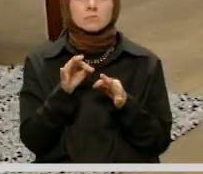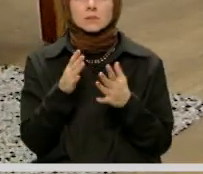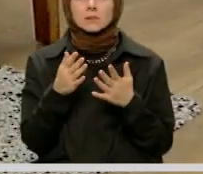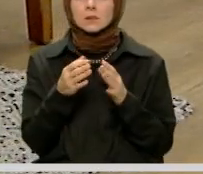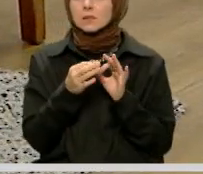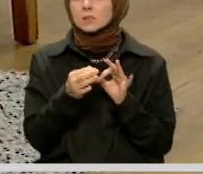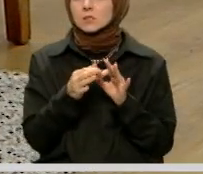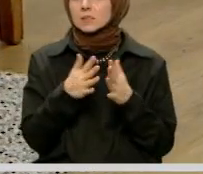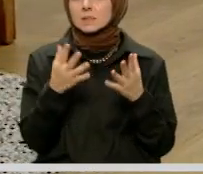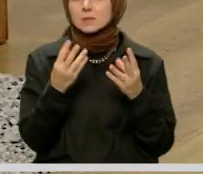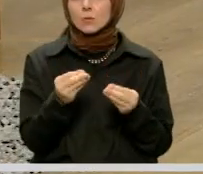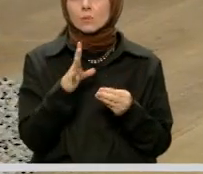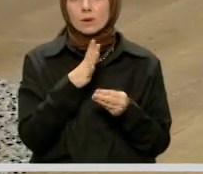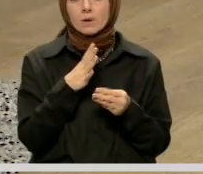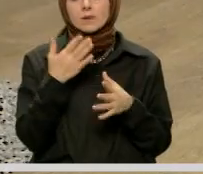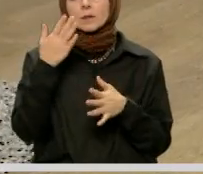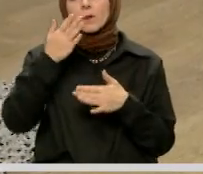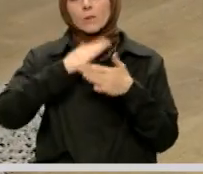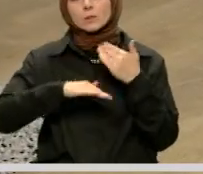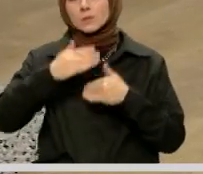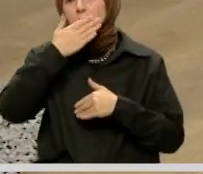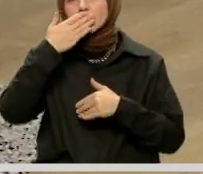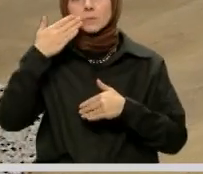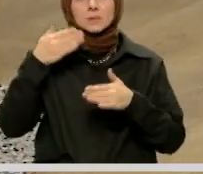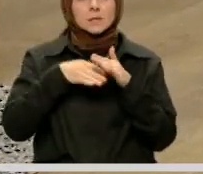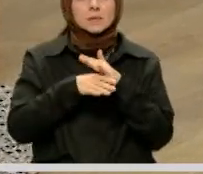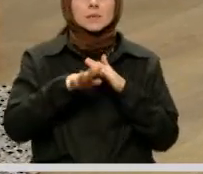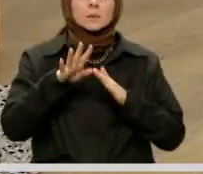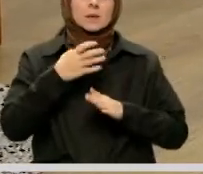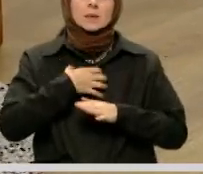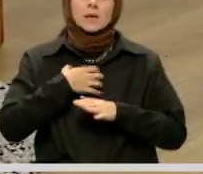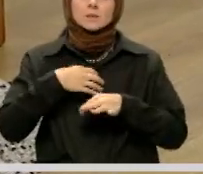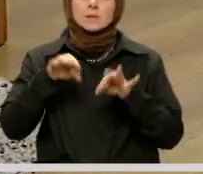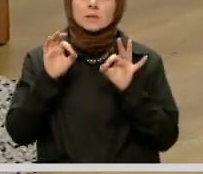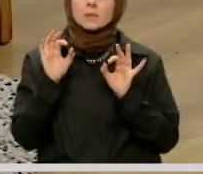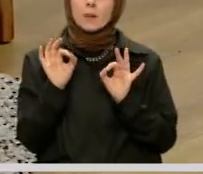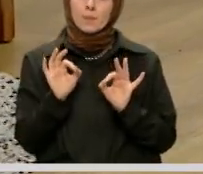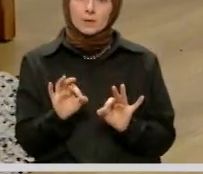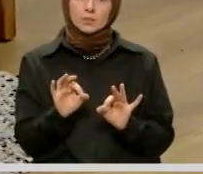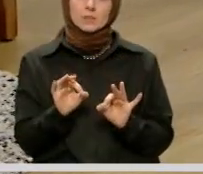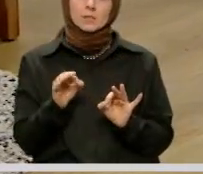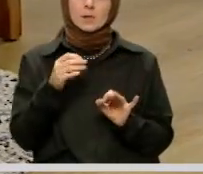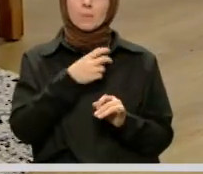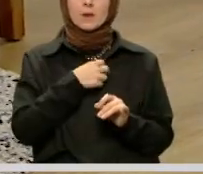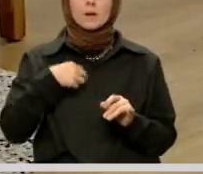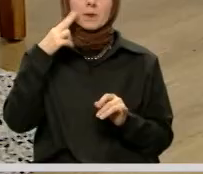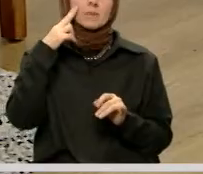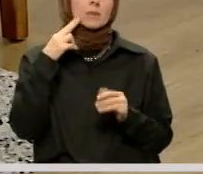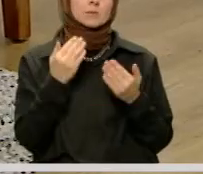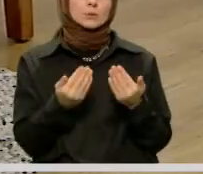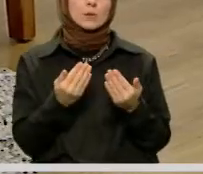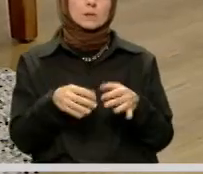Öncelikle Ramazan'a daha girmeden biz kendimizi Ramazan'a hazırlamaya başladık zaten. Efendimizin duasıyla hazırlamaya